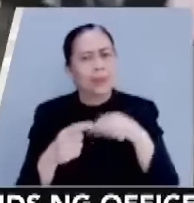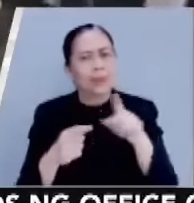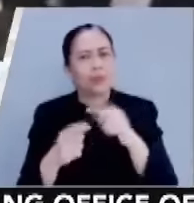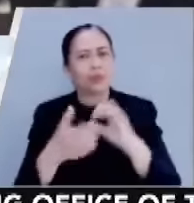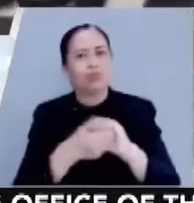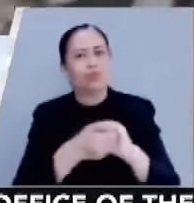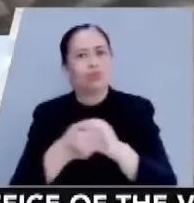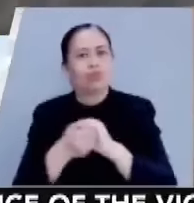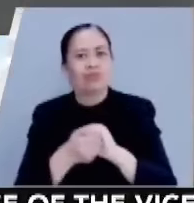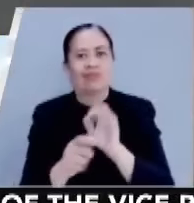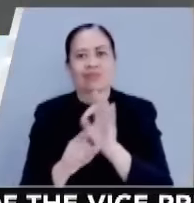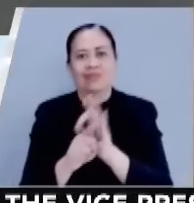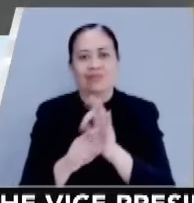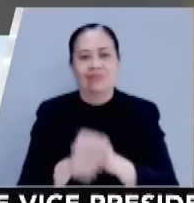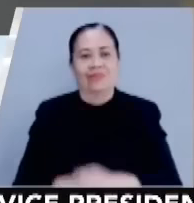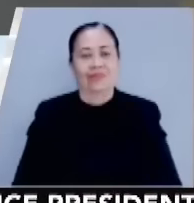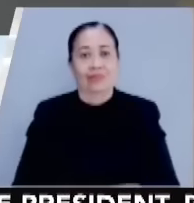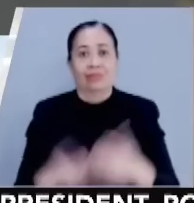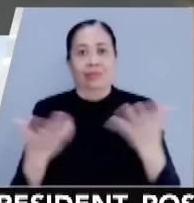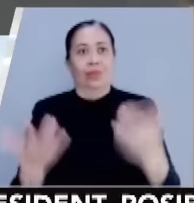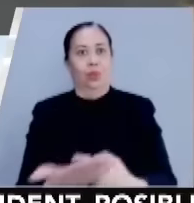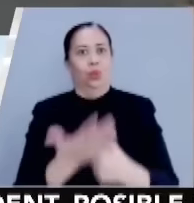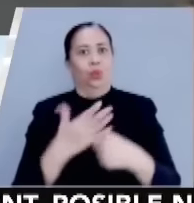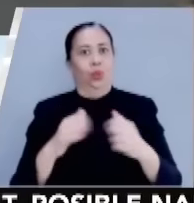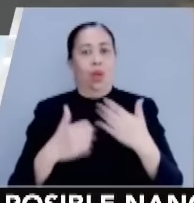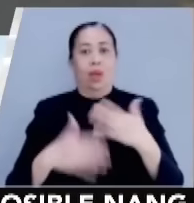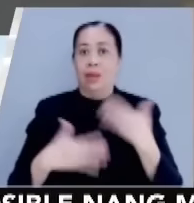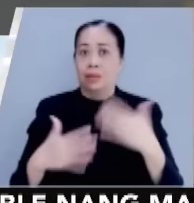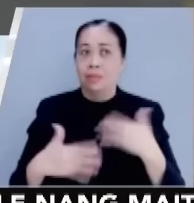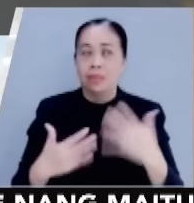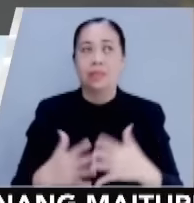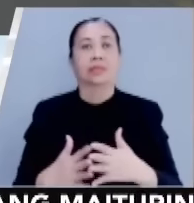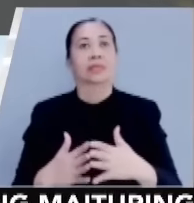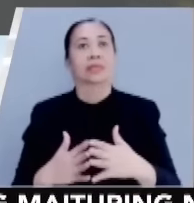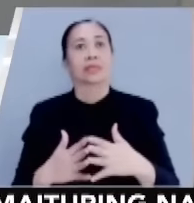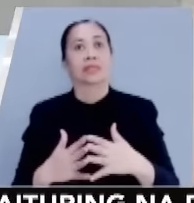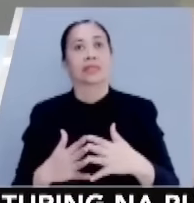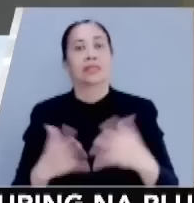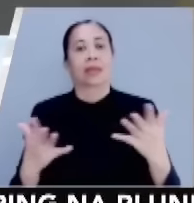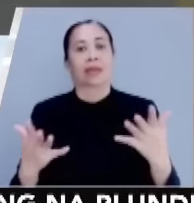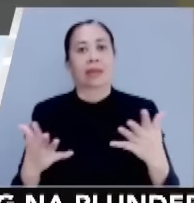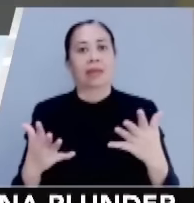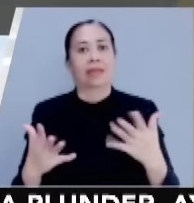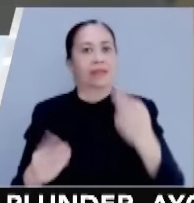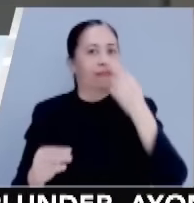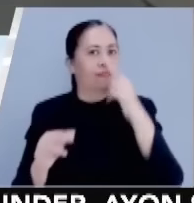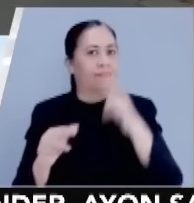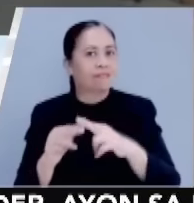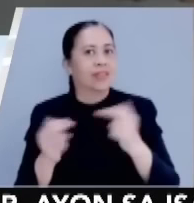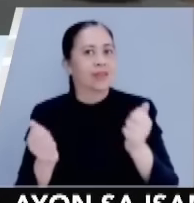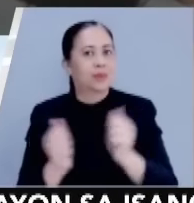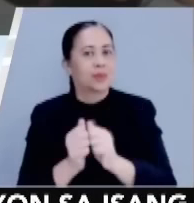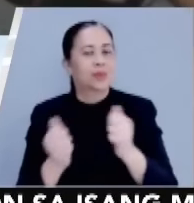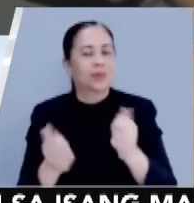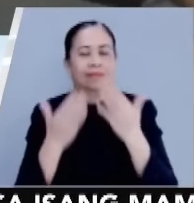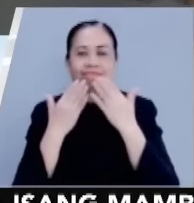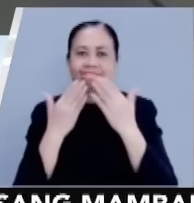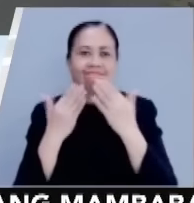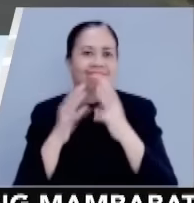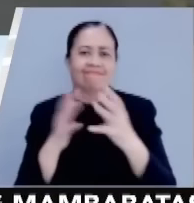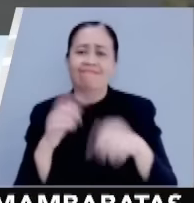fans. Kita niyo sa amin kung gaano kayo kasaya at fun to be with. Maraming maraming salamat po sa inyong oras,